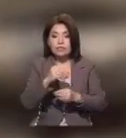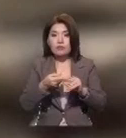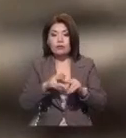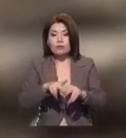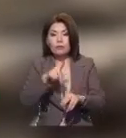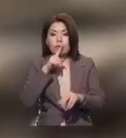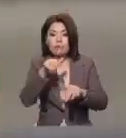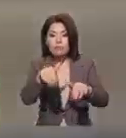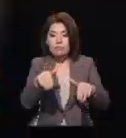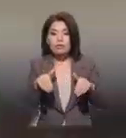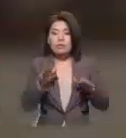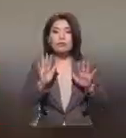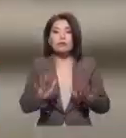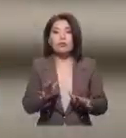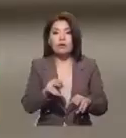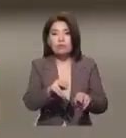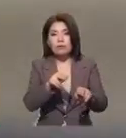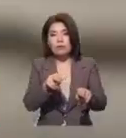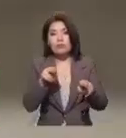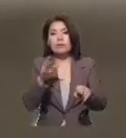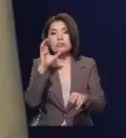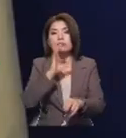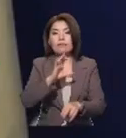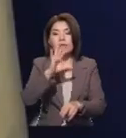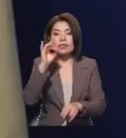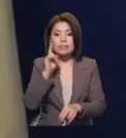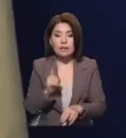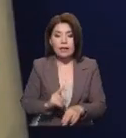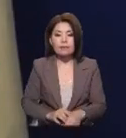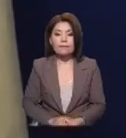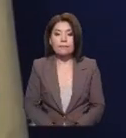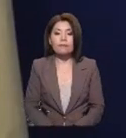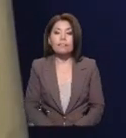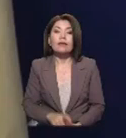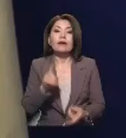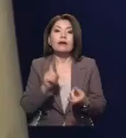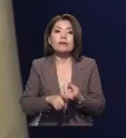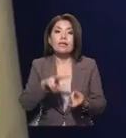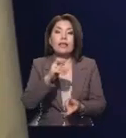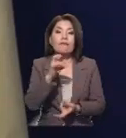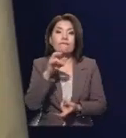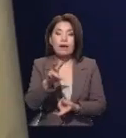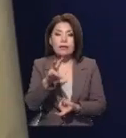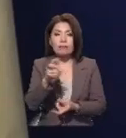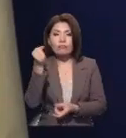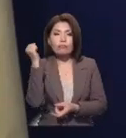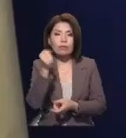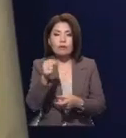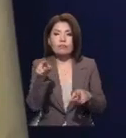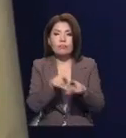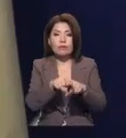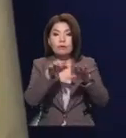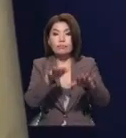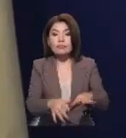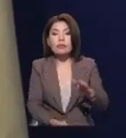молчание, ограничиваясь лишь обстрелами севера Израиля. Что касается Ливана, то мы нанесем удар точно по тому месту,